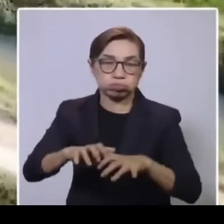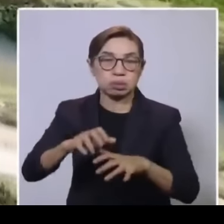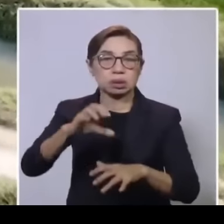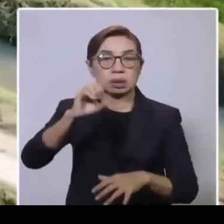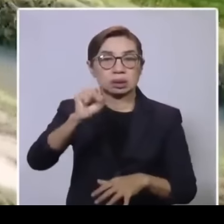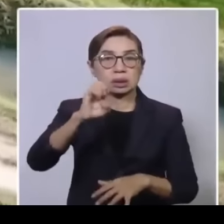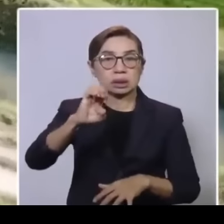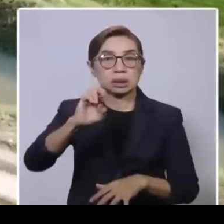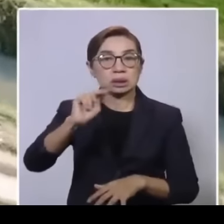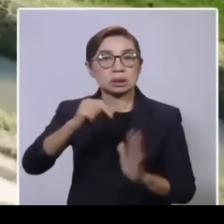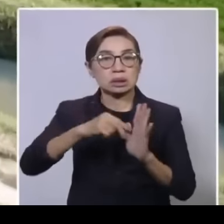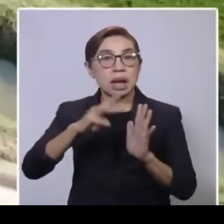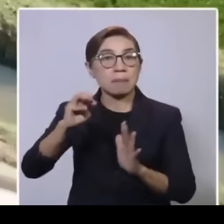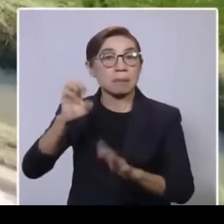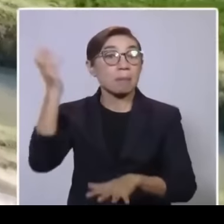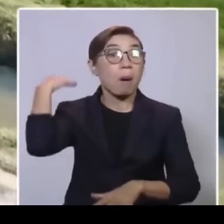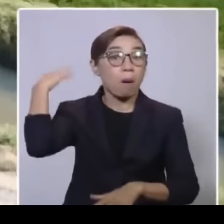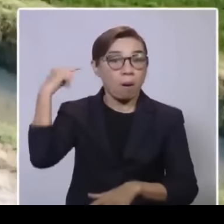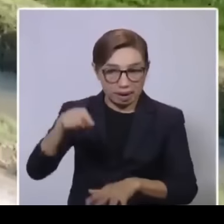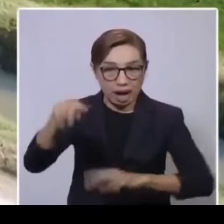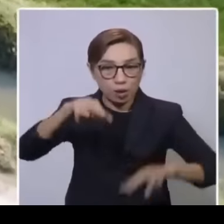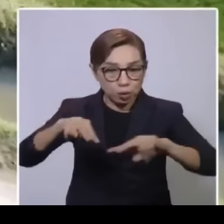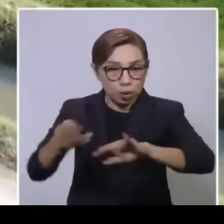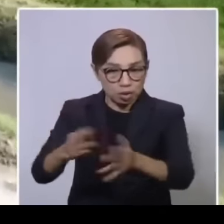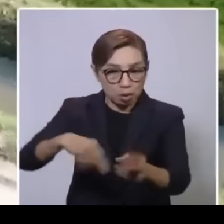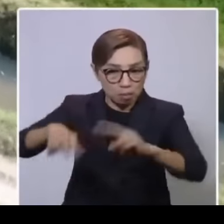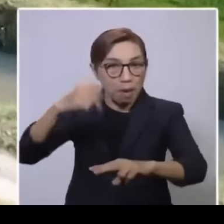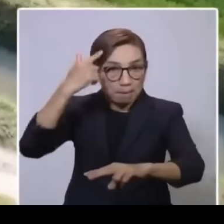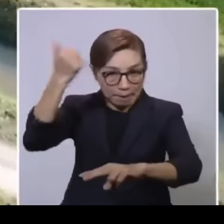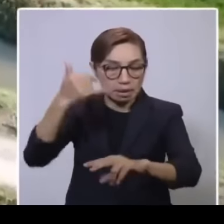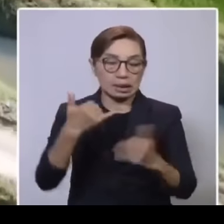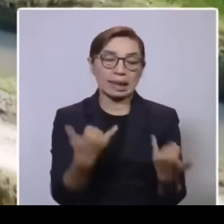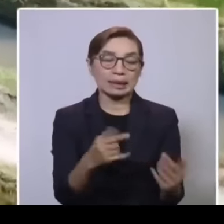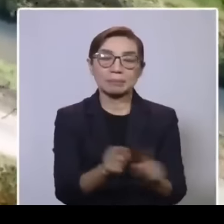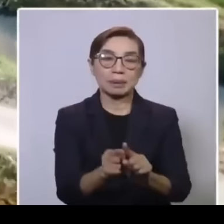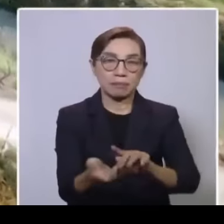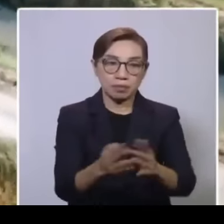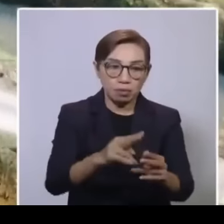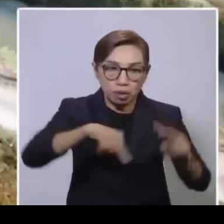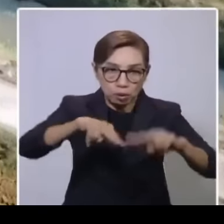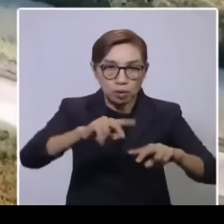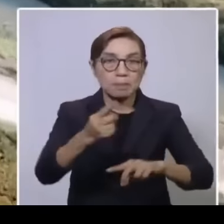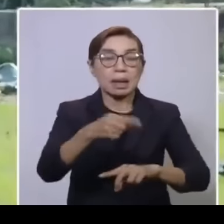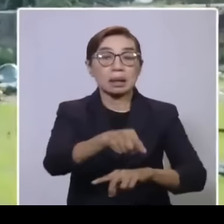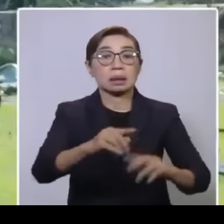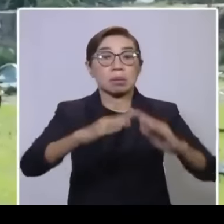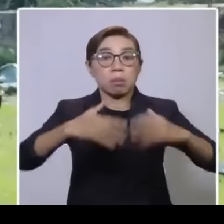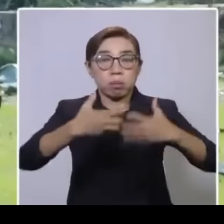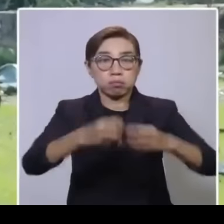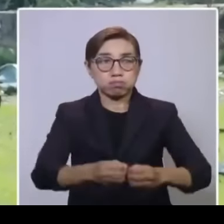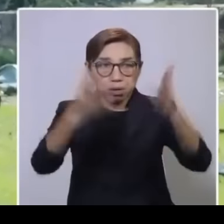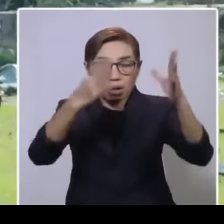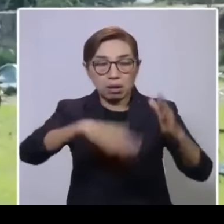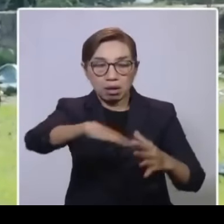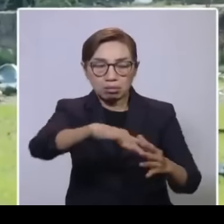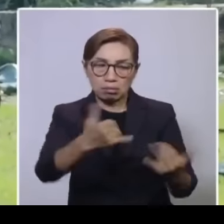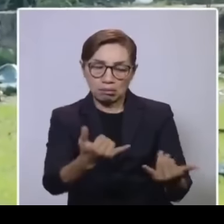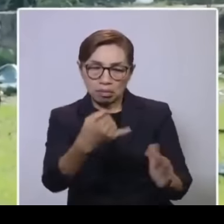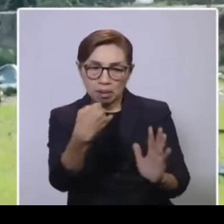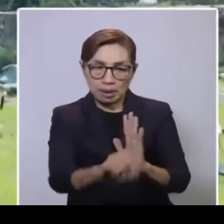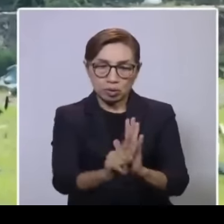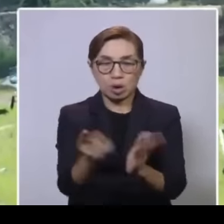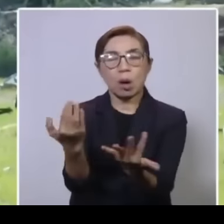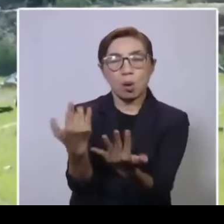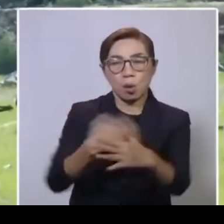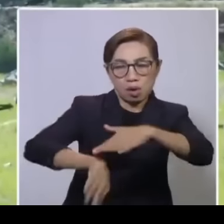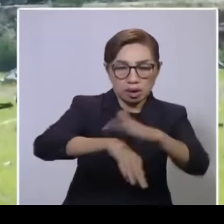ลักษณ์บุคคลมาแล้วแต่ก็ยังยอมรับนะคะว่าสาเหตุที่โรงงานระเบิดครั้งนี้ค่ะต้องขอเวลารวบรวมพยานหลักฐานก่อน